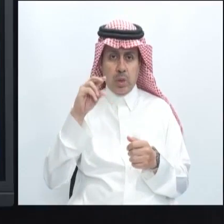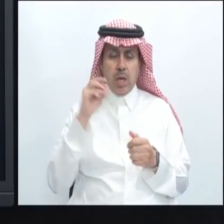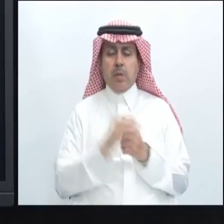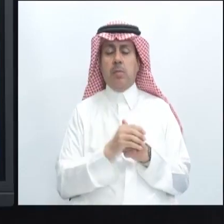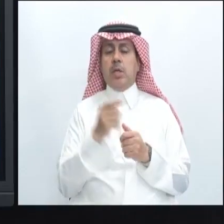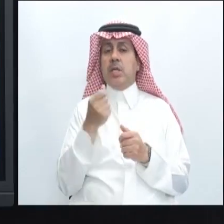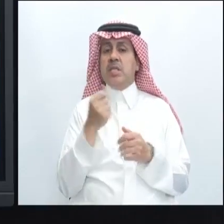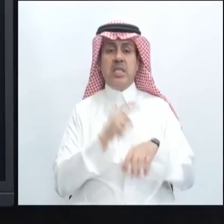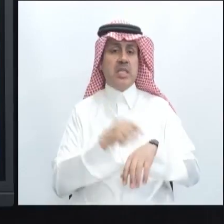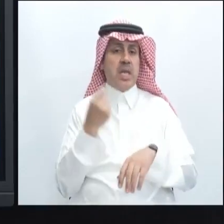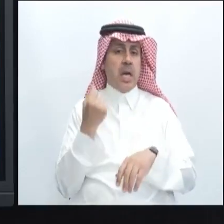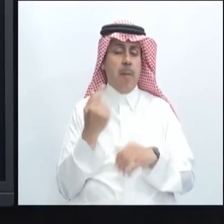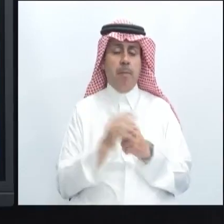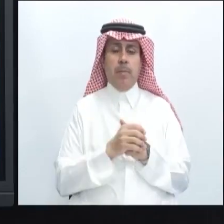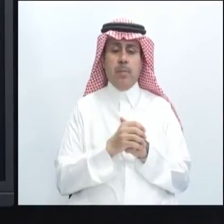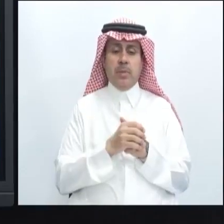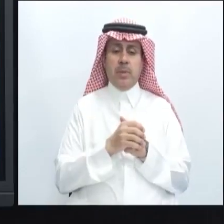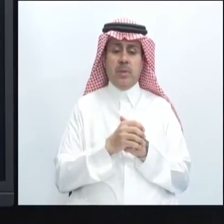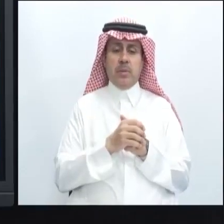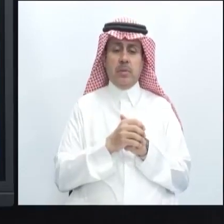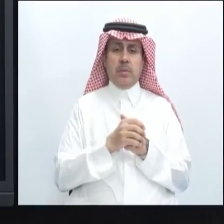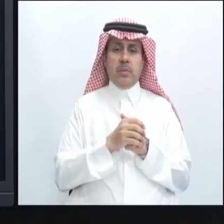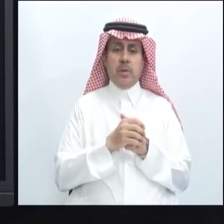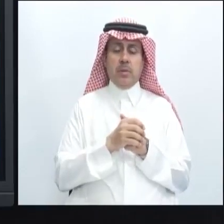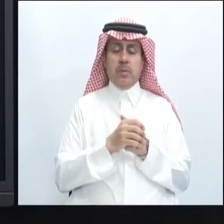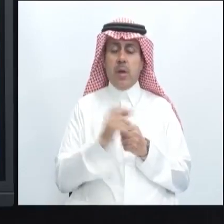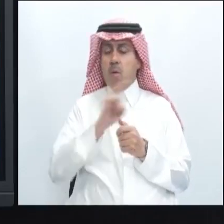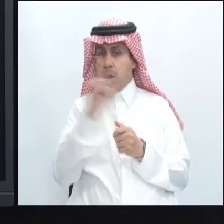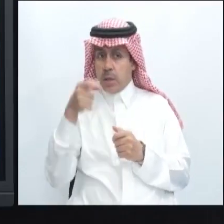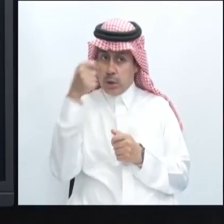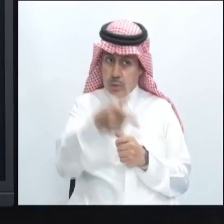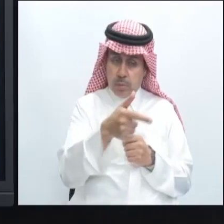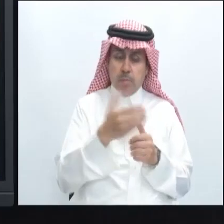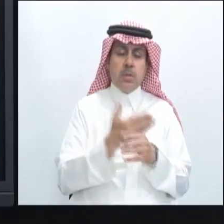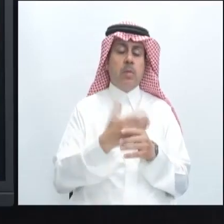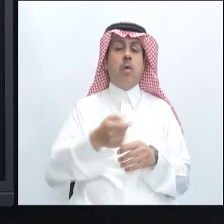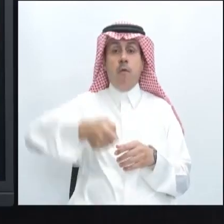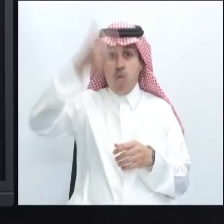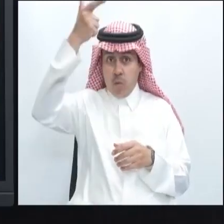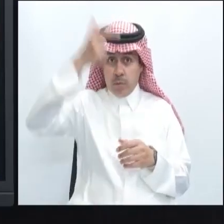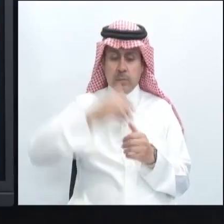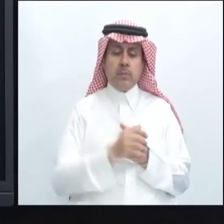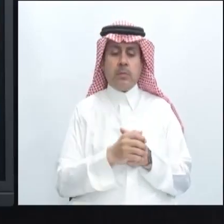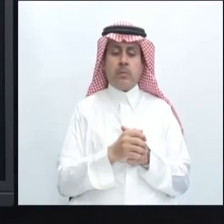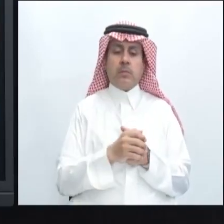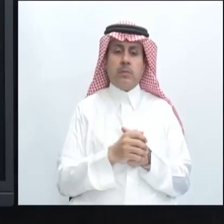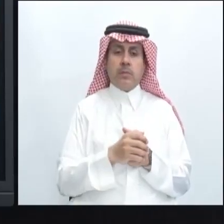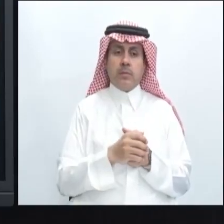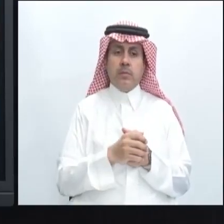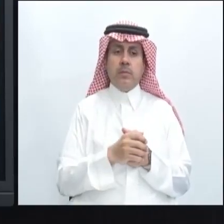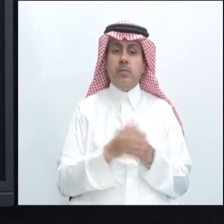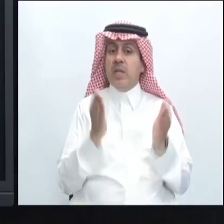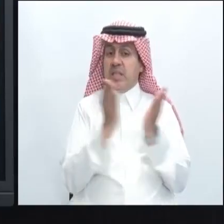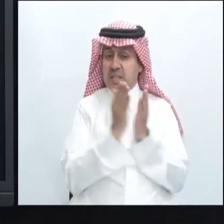والا فان العميل لن يشتري وبالتالي او لا يستطيع الشراء بسبب تكلفه العاليه وبالتالي ستكون هذه